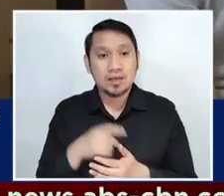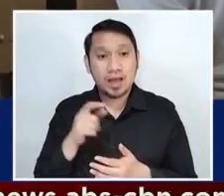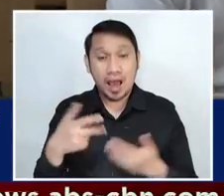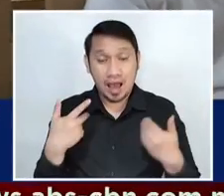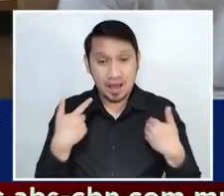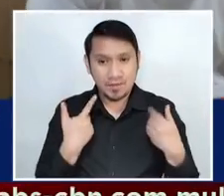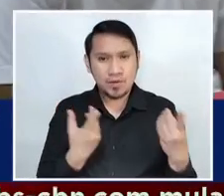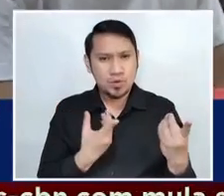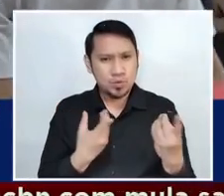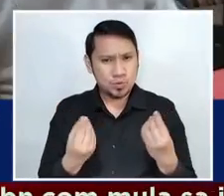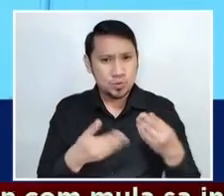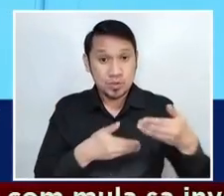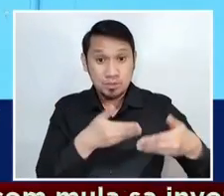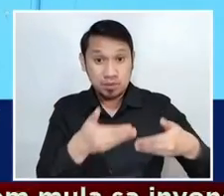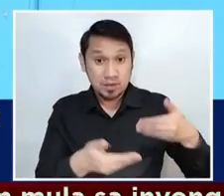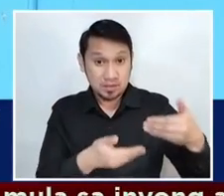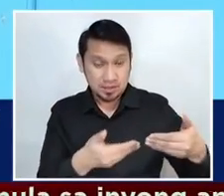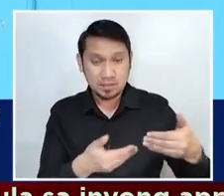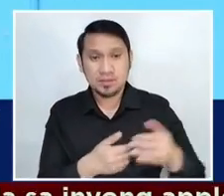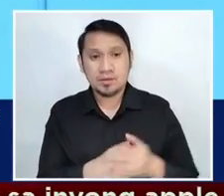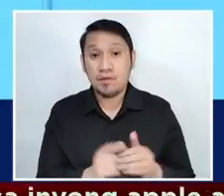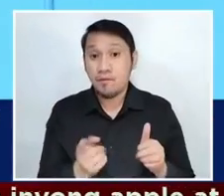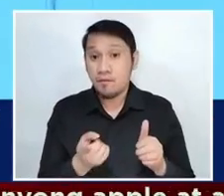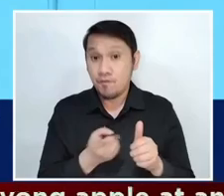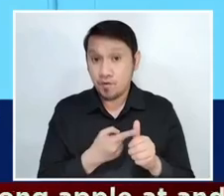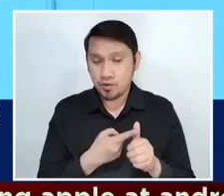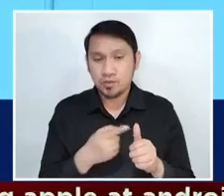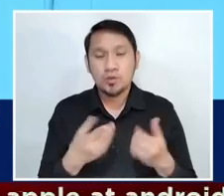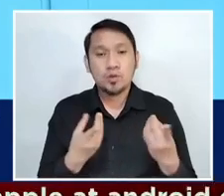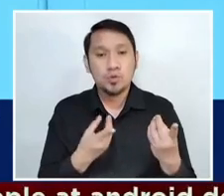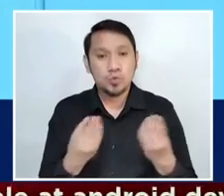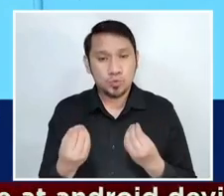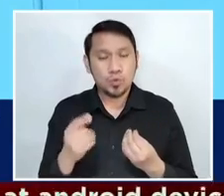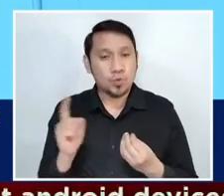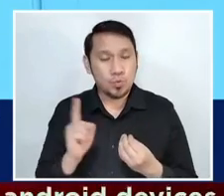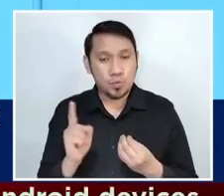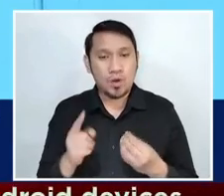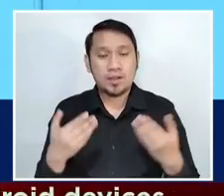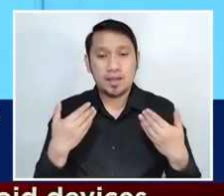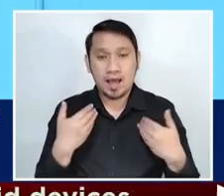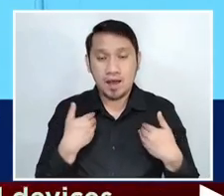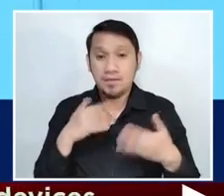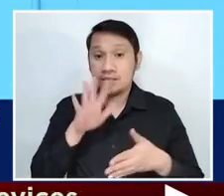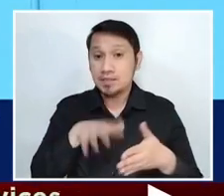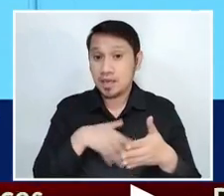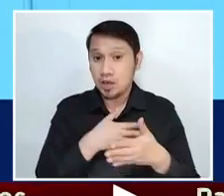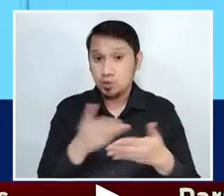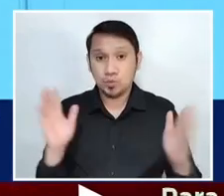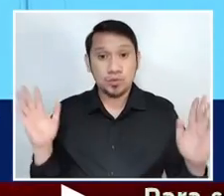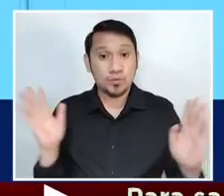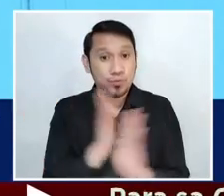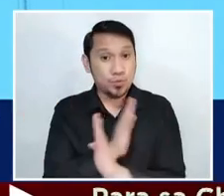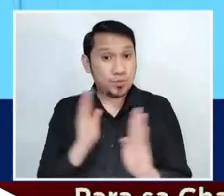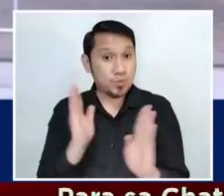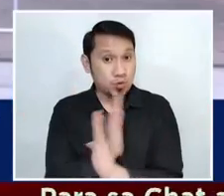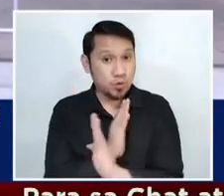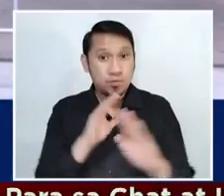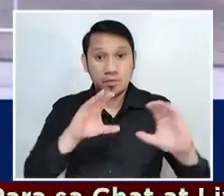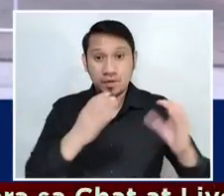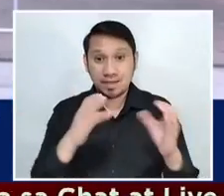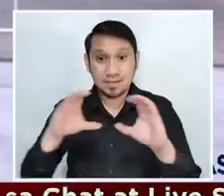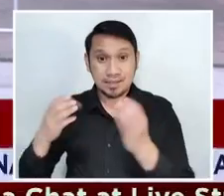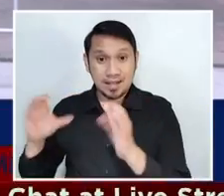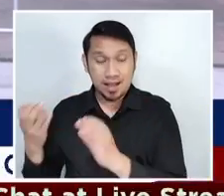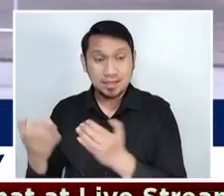na ipinatutupad sa eskwelahan. Una, patuloy na ipinatutupad ang pang-umaga at pang-hapong shift ng mga klase. Yung aming morning